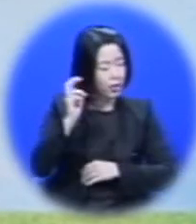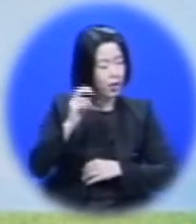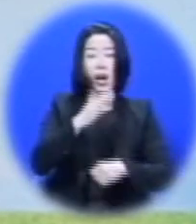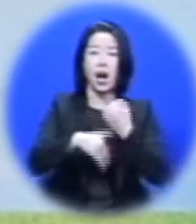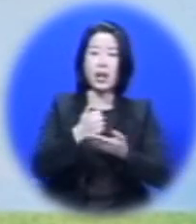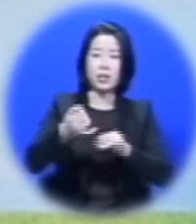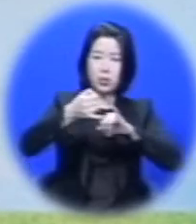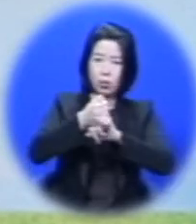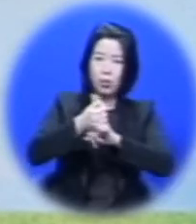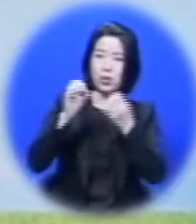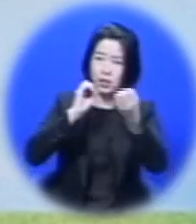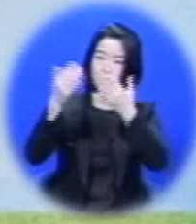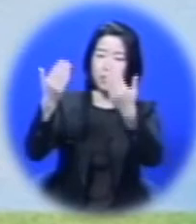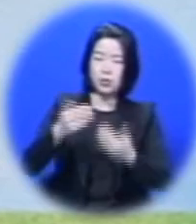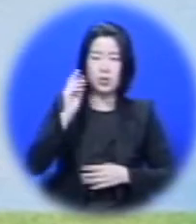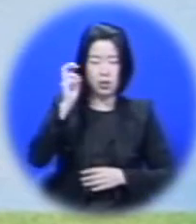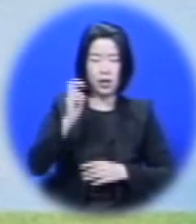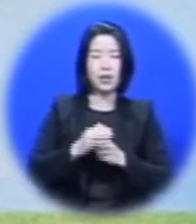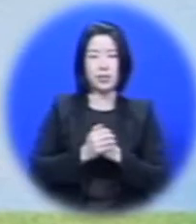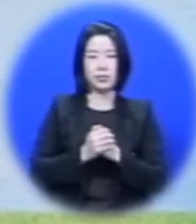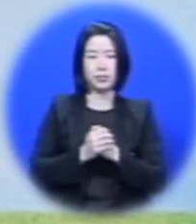하나님은 반드시 응답해 주실 거야.